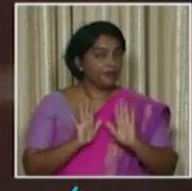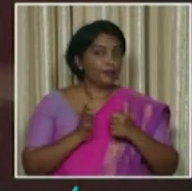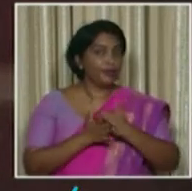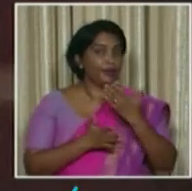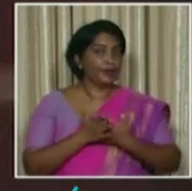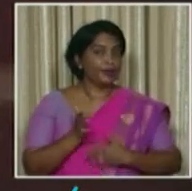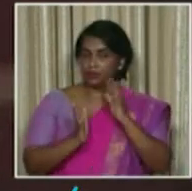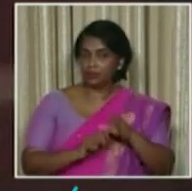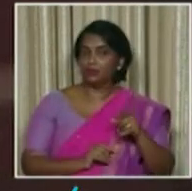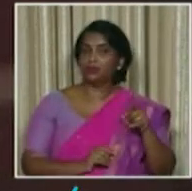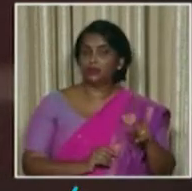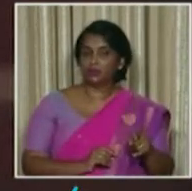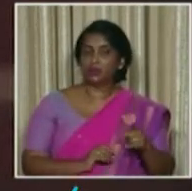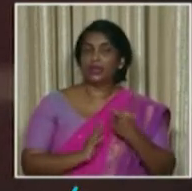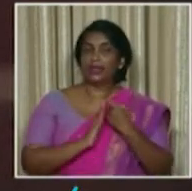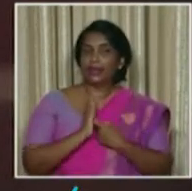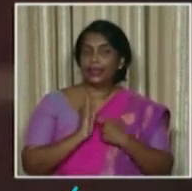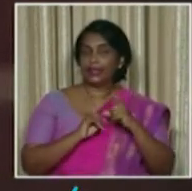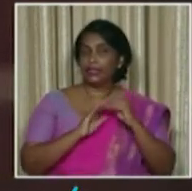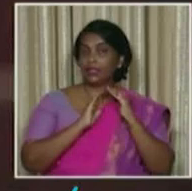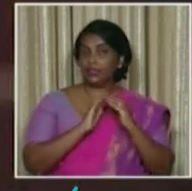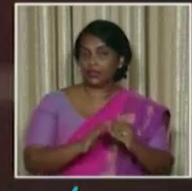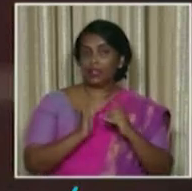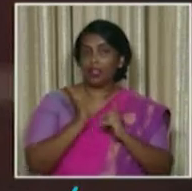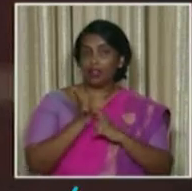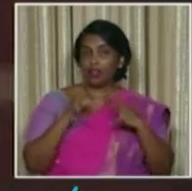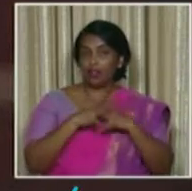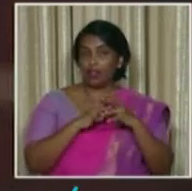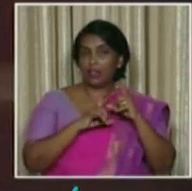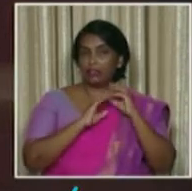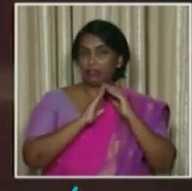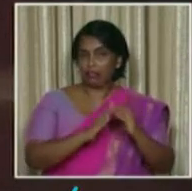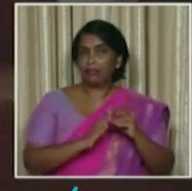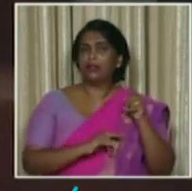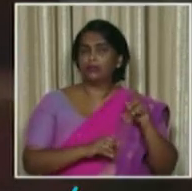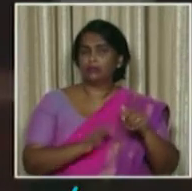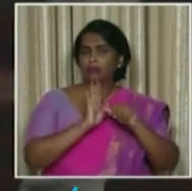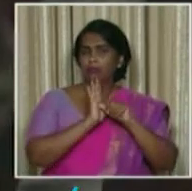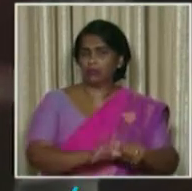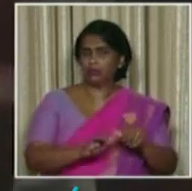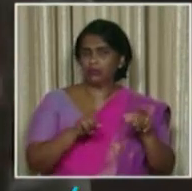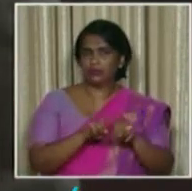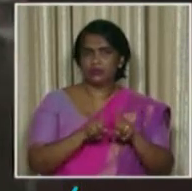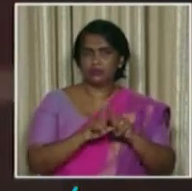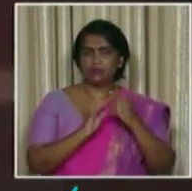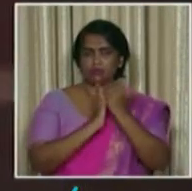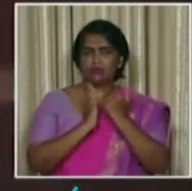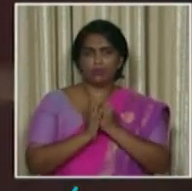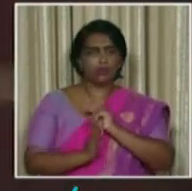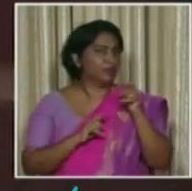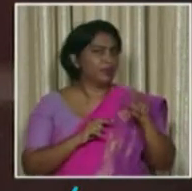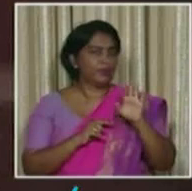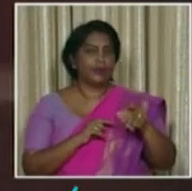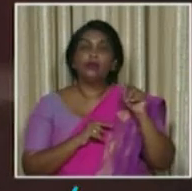ඉදිරිපත් කිරීම මගින් නීතිපති දෙපාර්තමේන්තුව අවතක්සේරු කරමින් යම් ආකාරයට කරුණු ඉදිරිපත් කිරීමක් කරලා